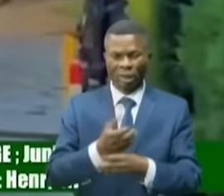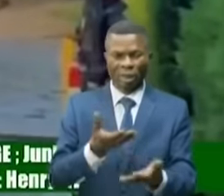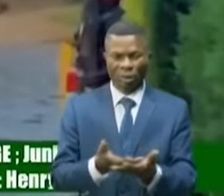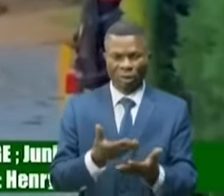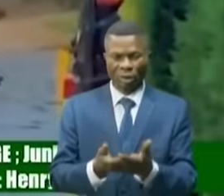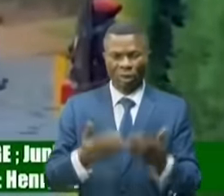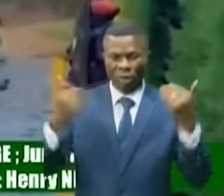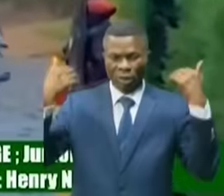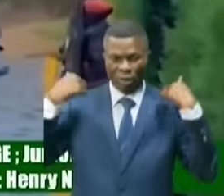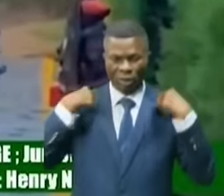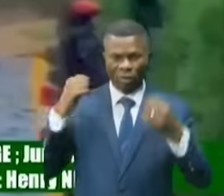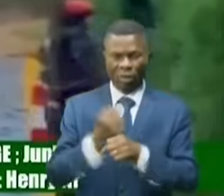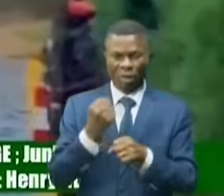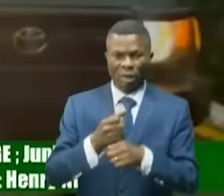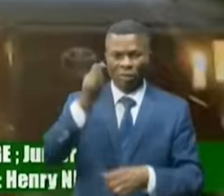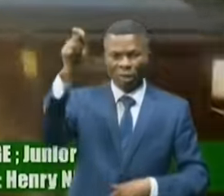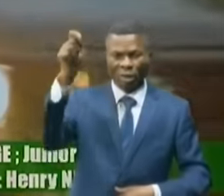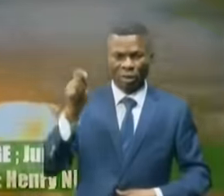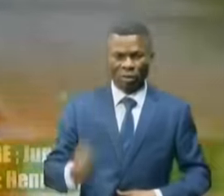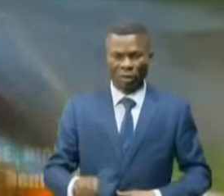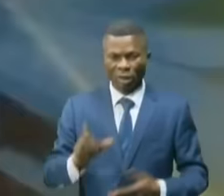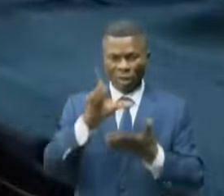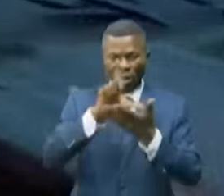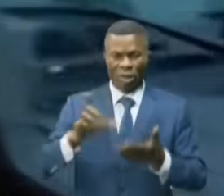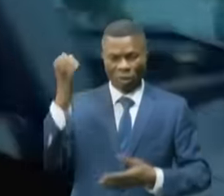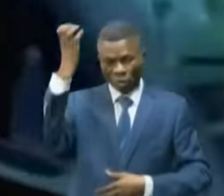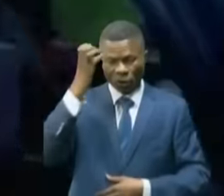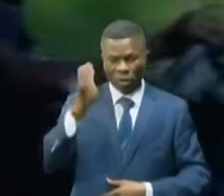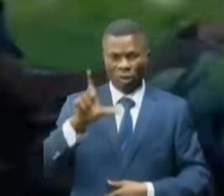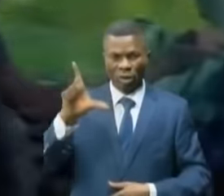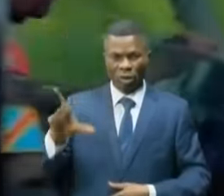par le commandant des opérations militaires, le lieutenant général